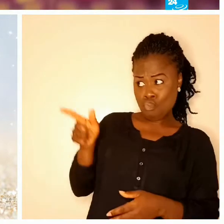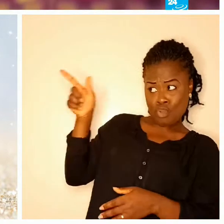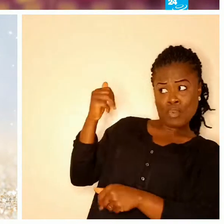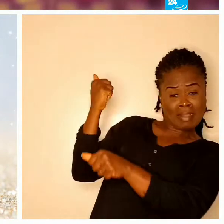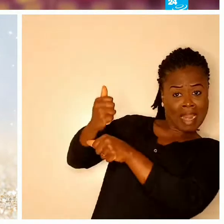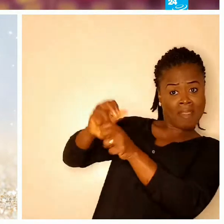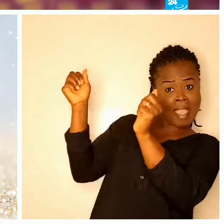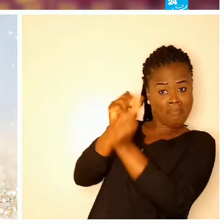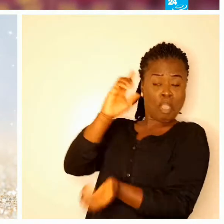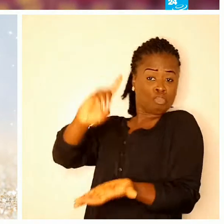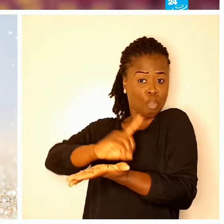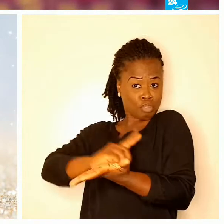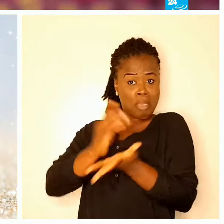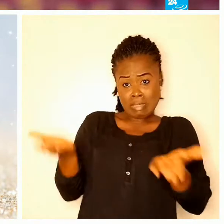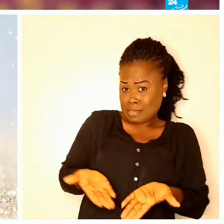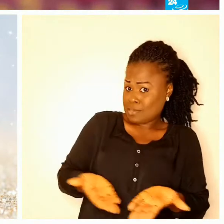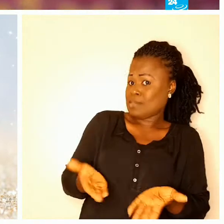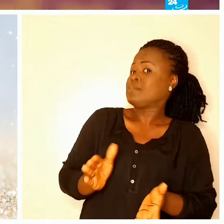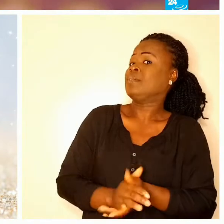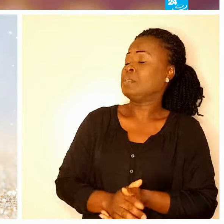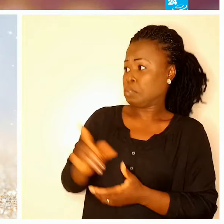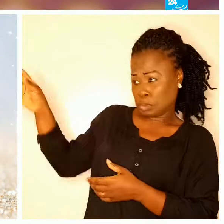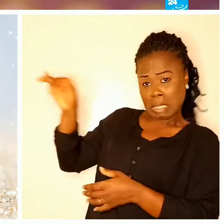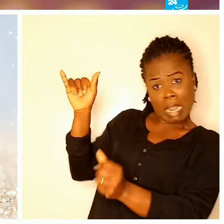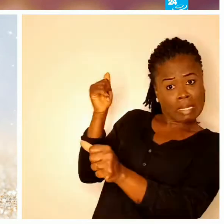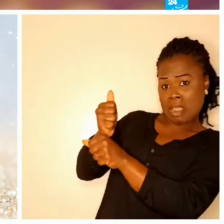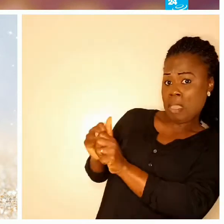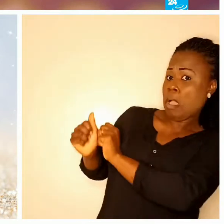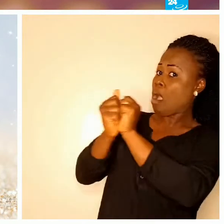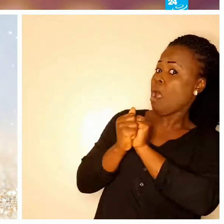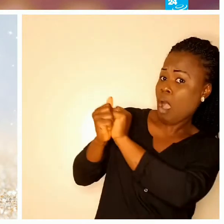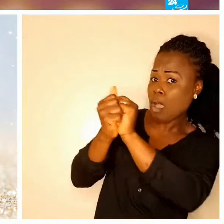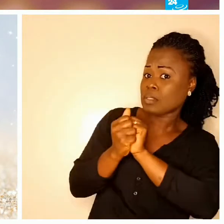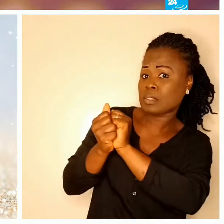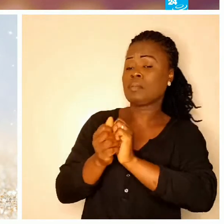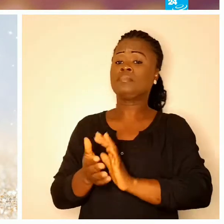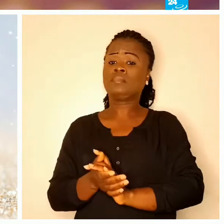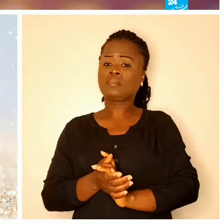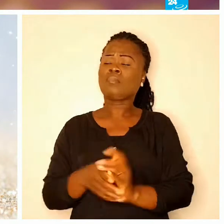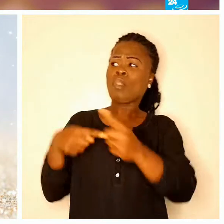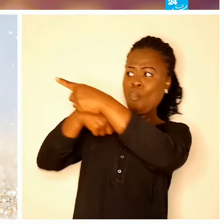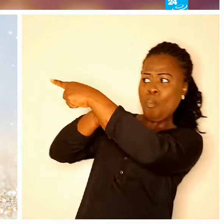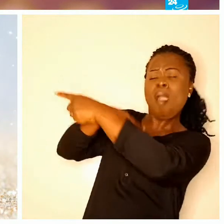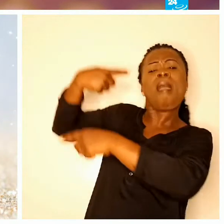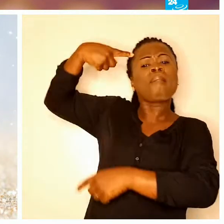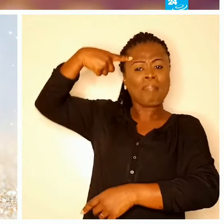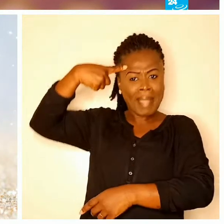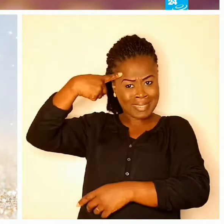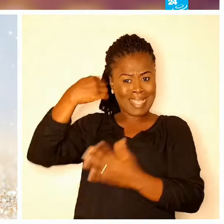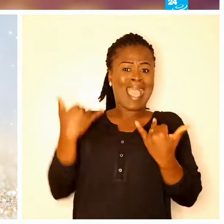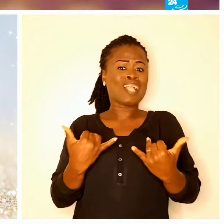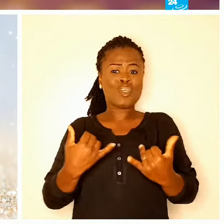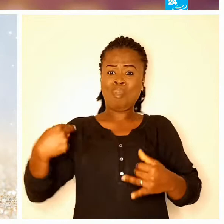avec nos scientifiques, avec nos médecins, à travers ces laboratoires. Et je pense que pendant une crise comme